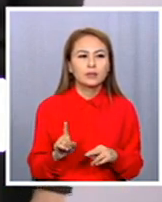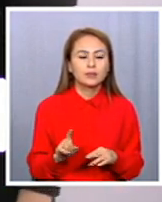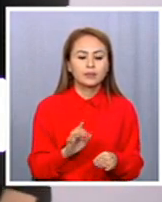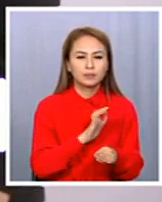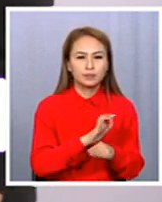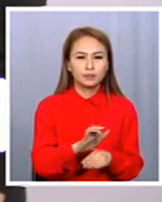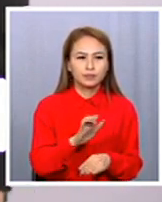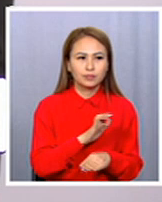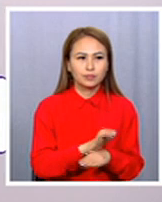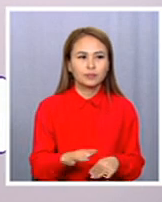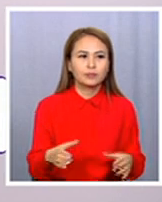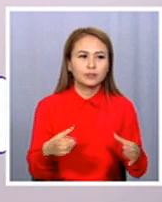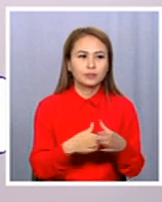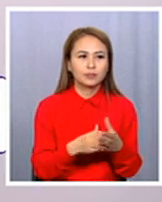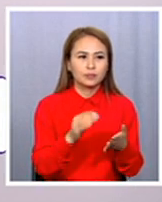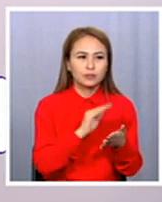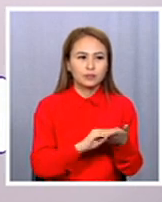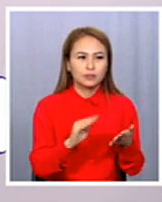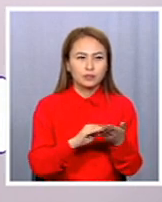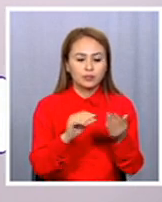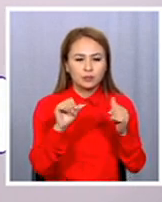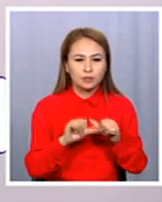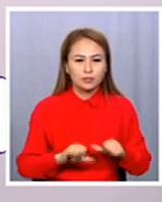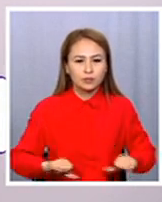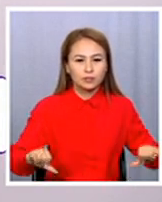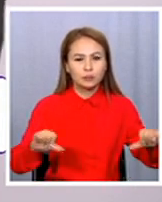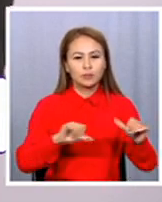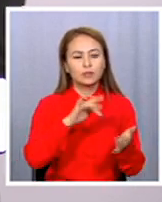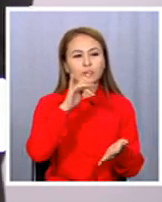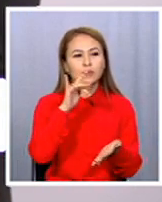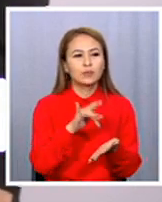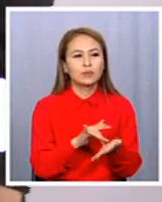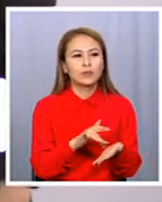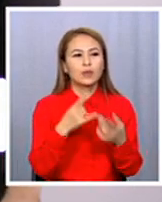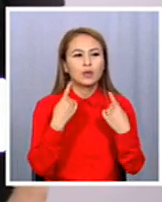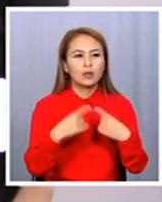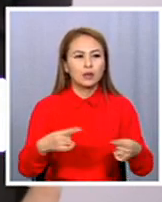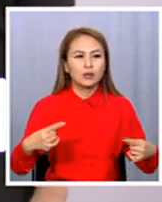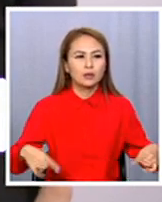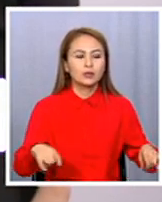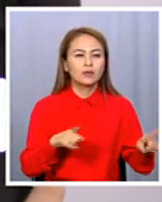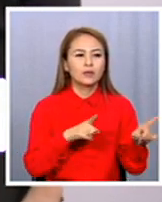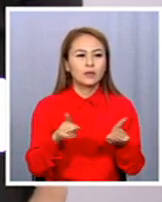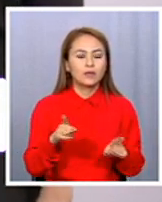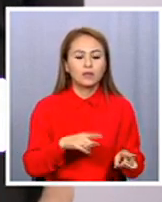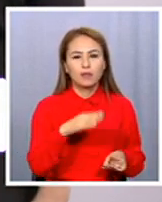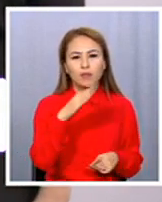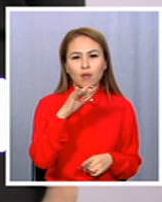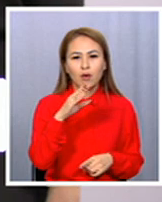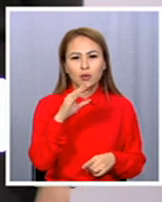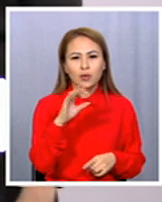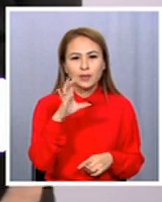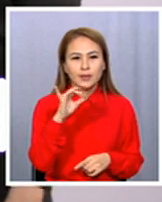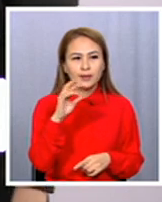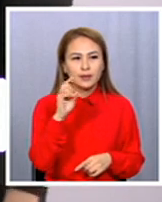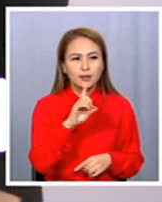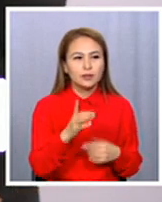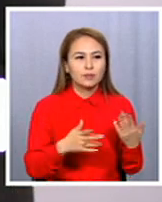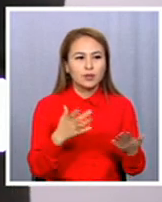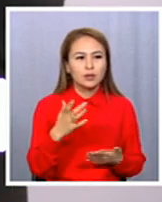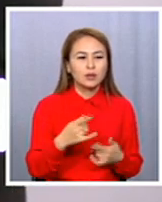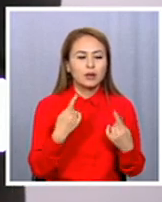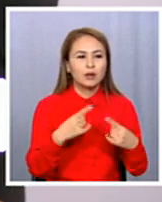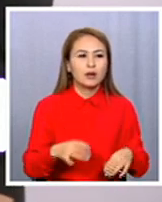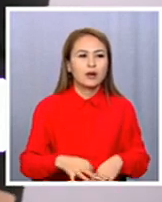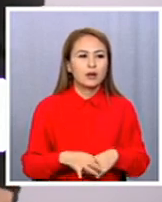өндірушілер дегеніміз қоршаған ортадағы биорганикалық заттардан фотосинтез немесе хемосинтез процесі